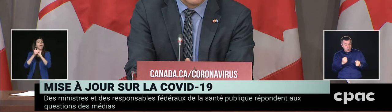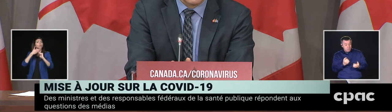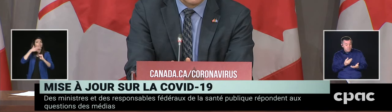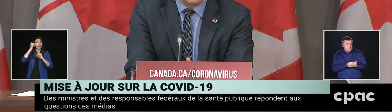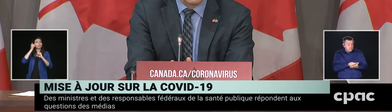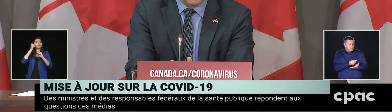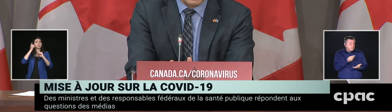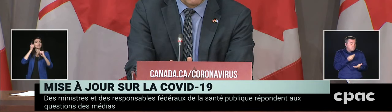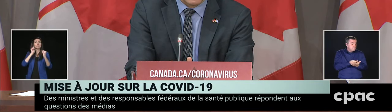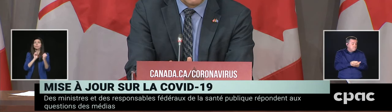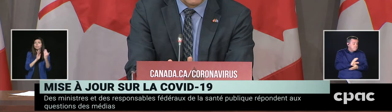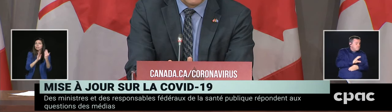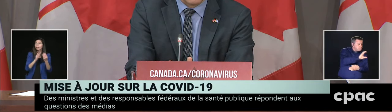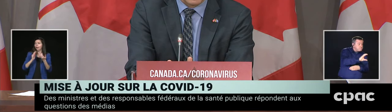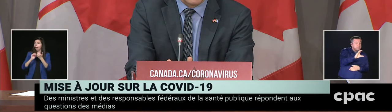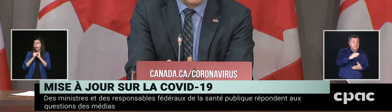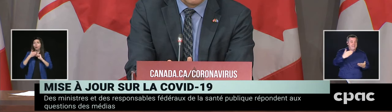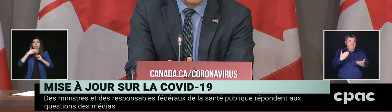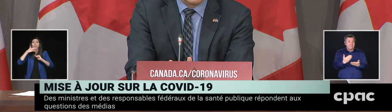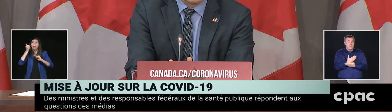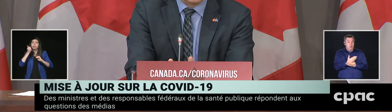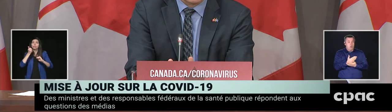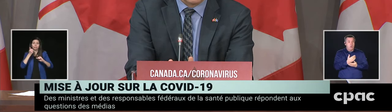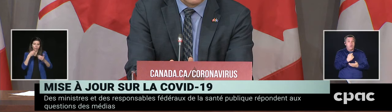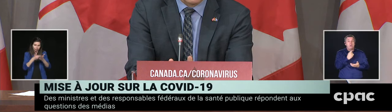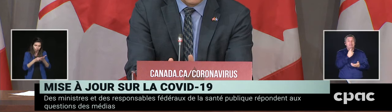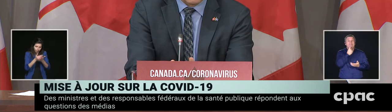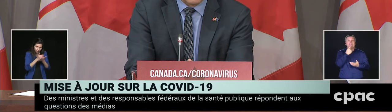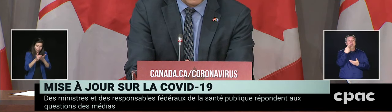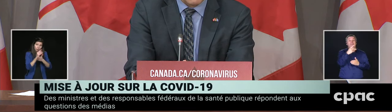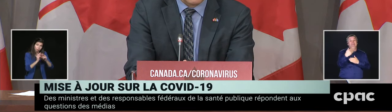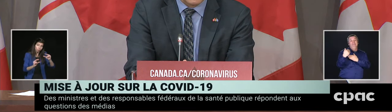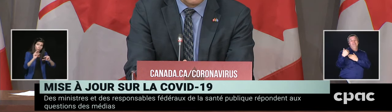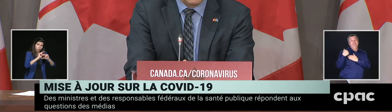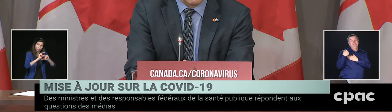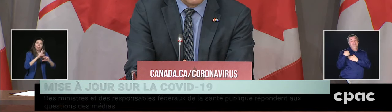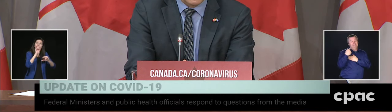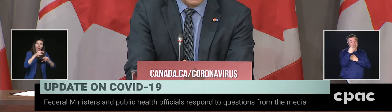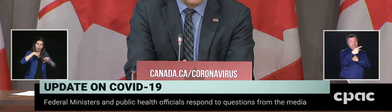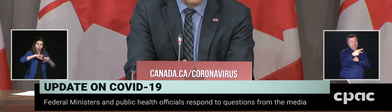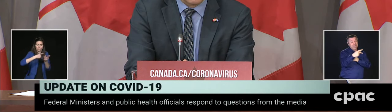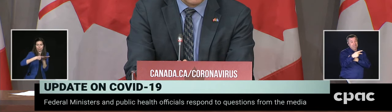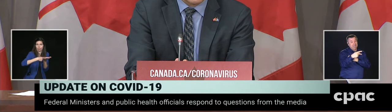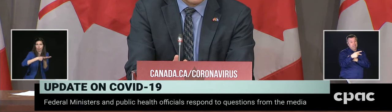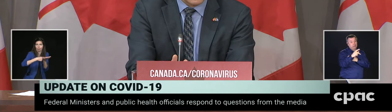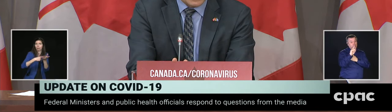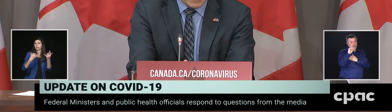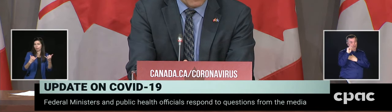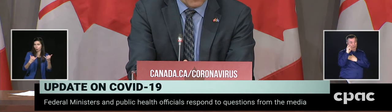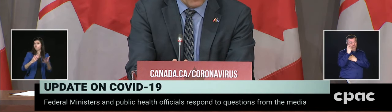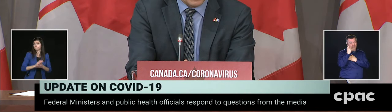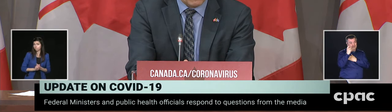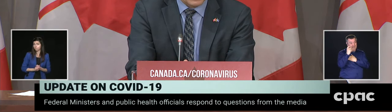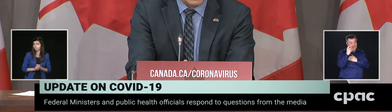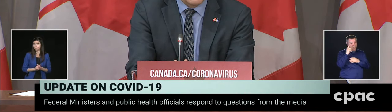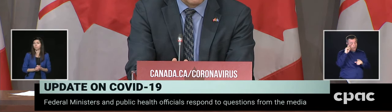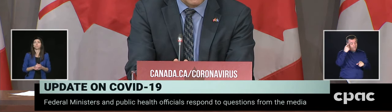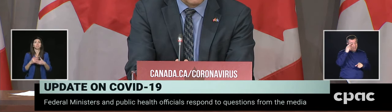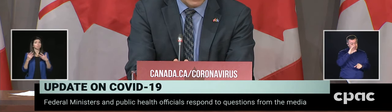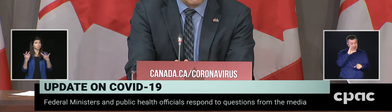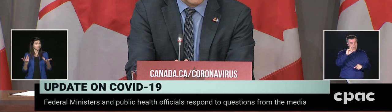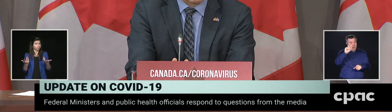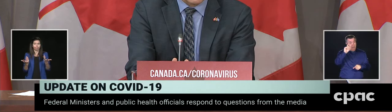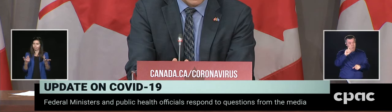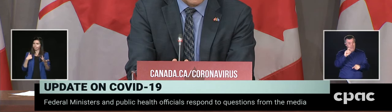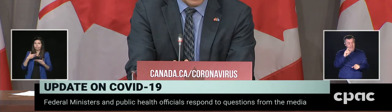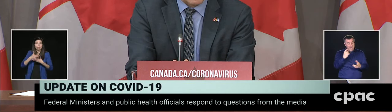question de responsabilité et de juridiction. Le gouvernement du Canada veut appuyer, mais